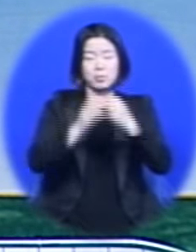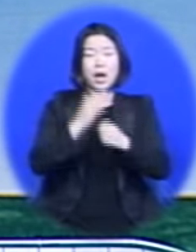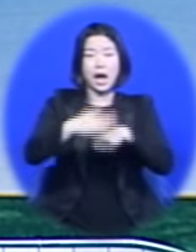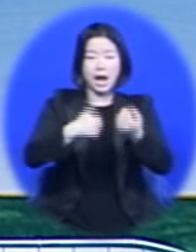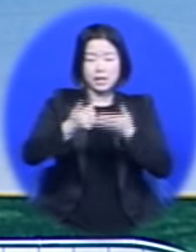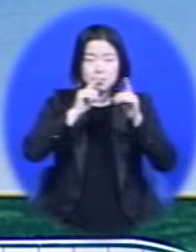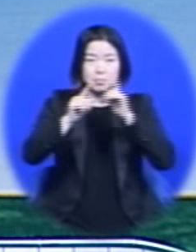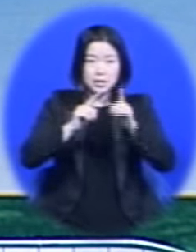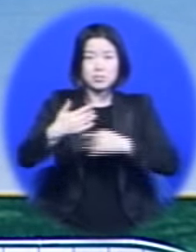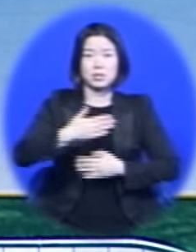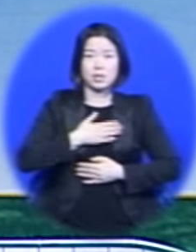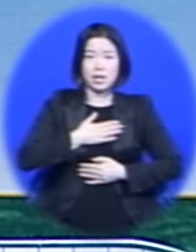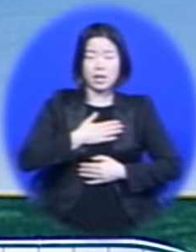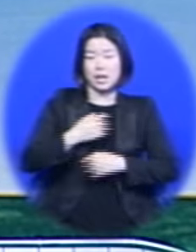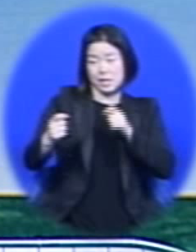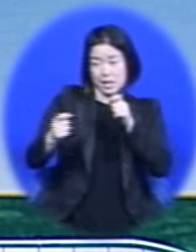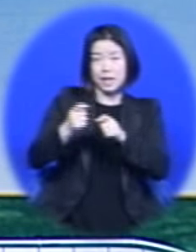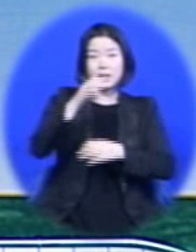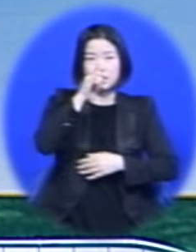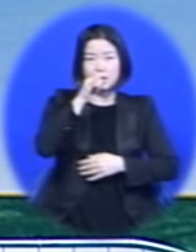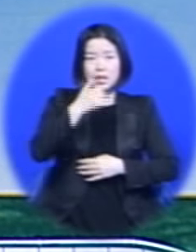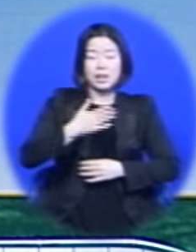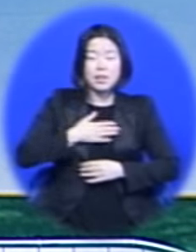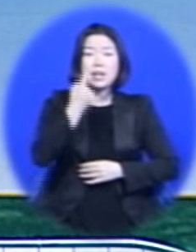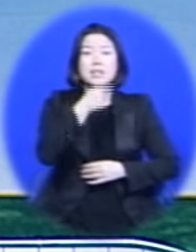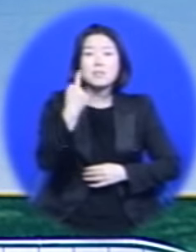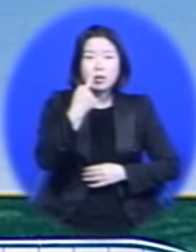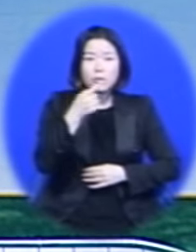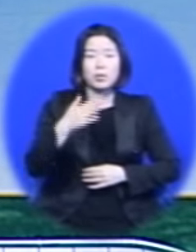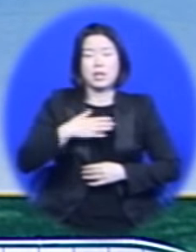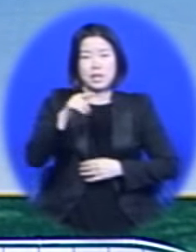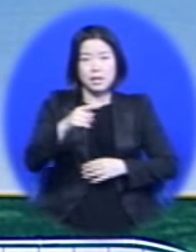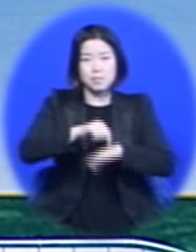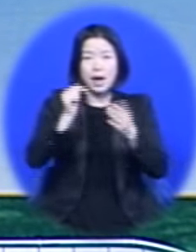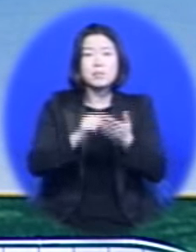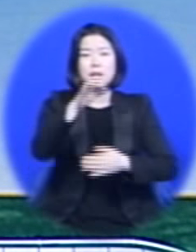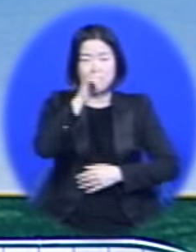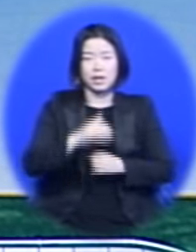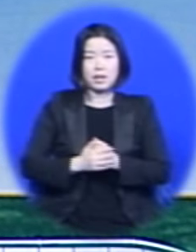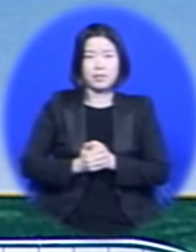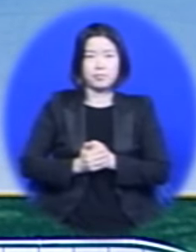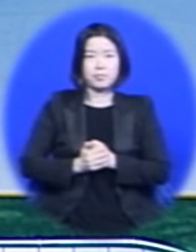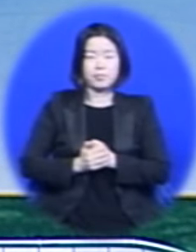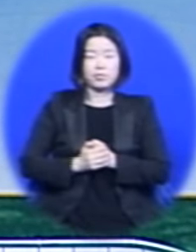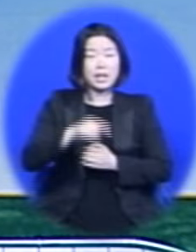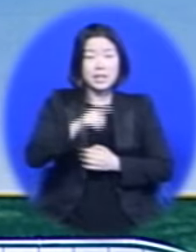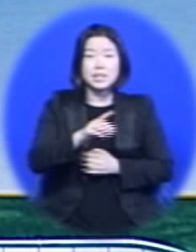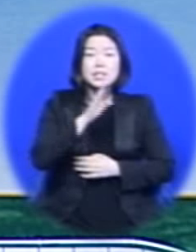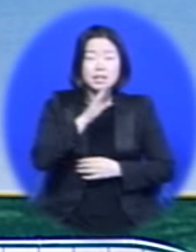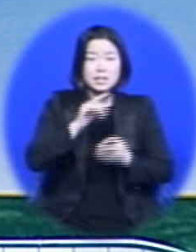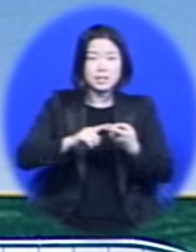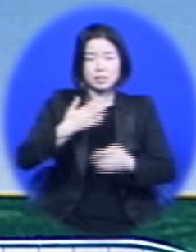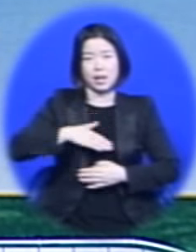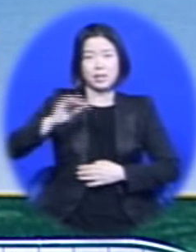말씀은 내게 가까이 있다, 내 입에 있고 내 마음에 있다. 이 사실을 알게